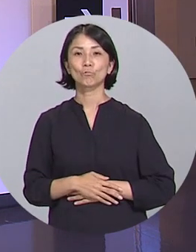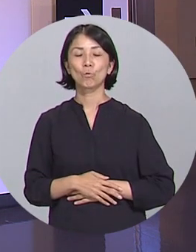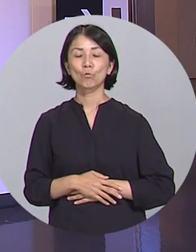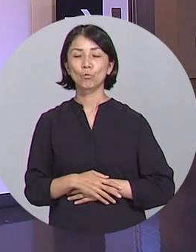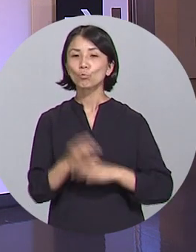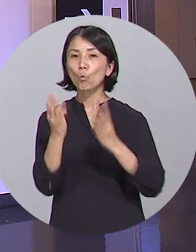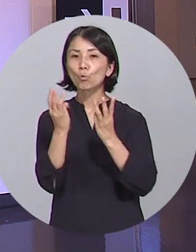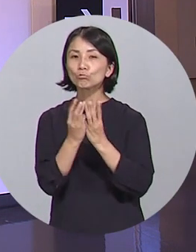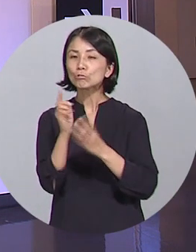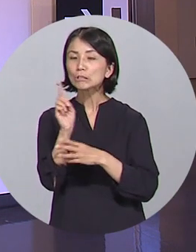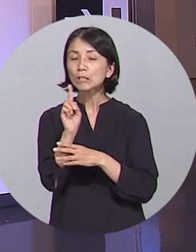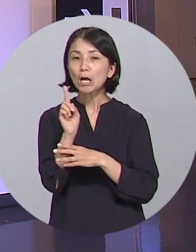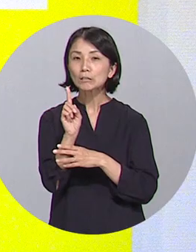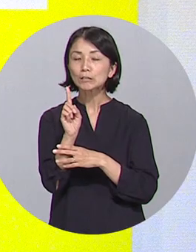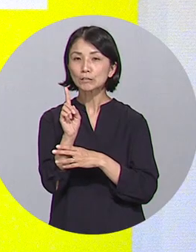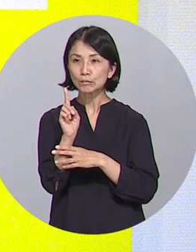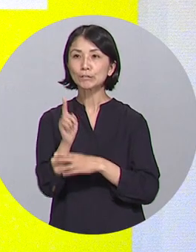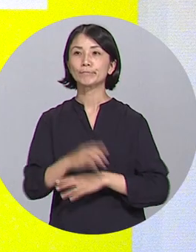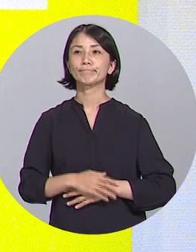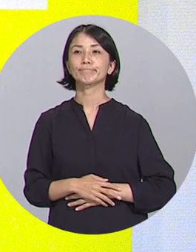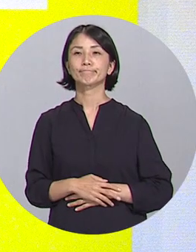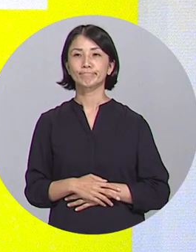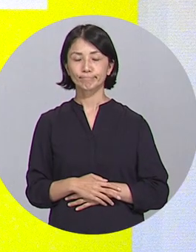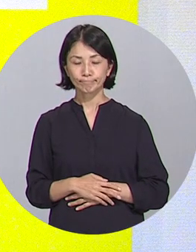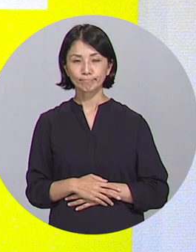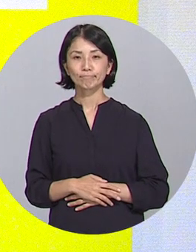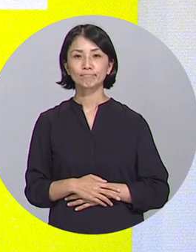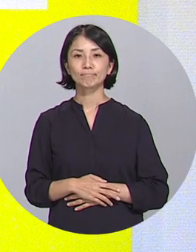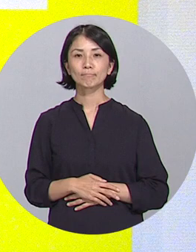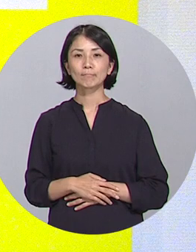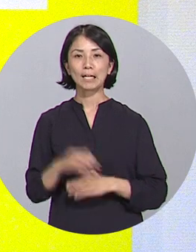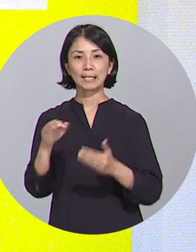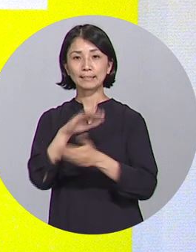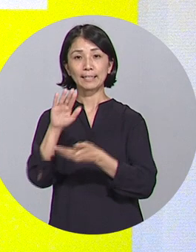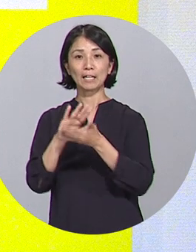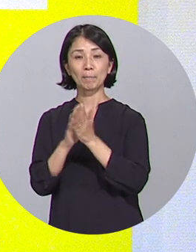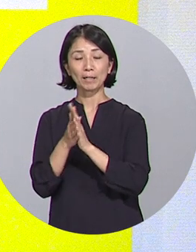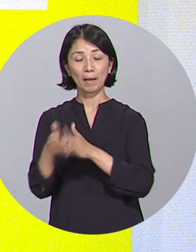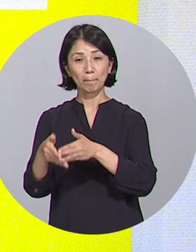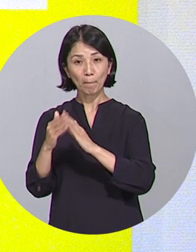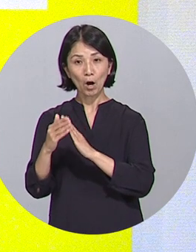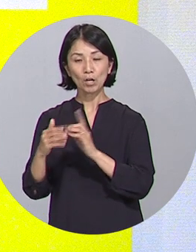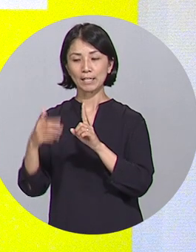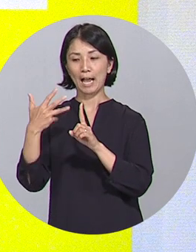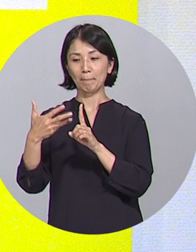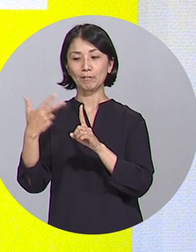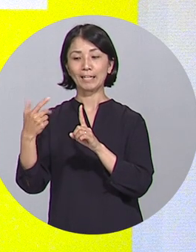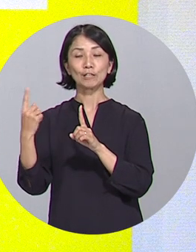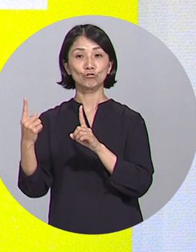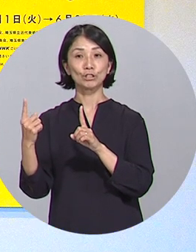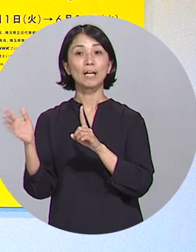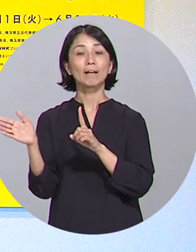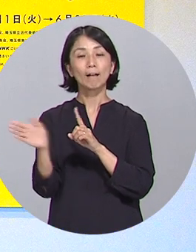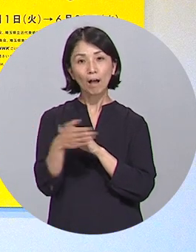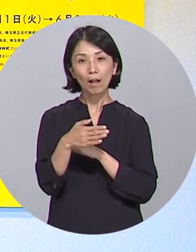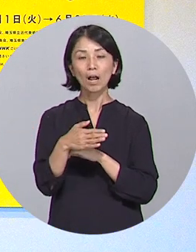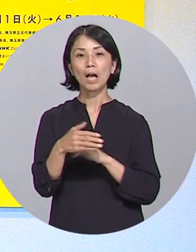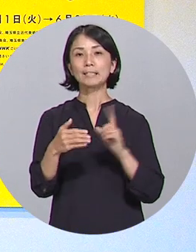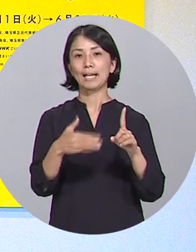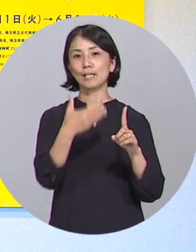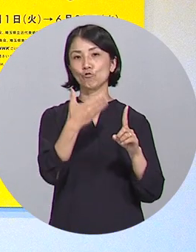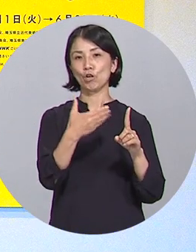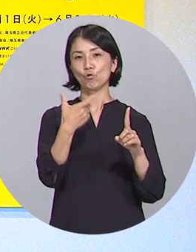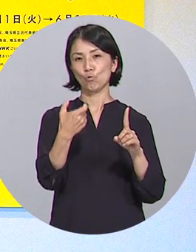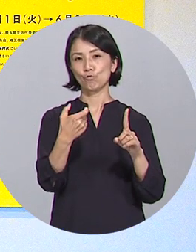は西暦のことですか。 そうです、埼玉県が誕生した1871年から